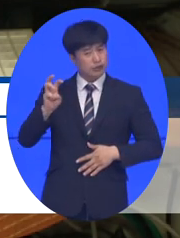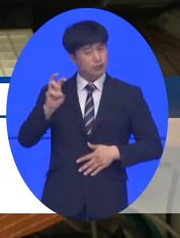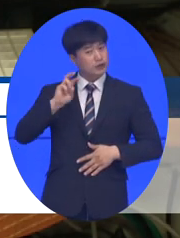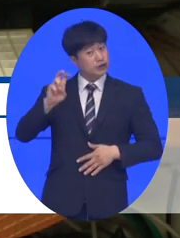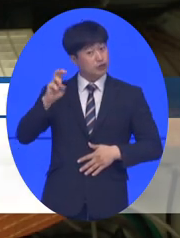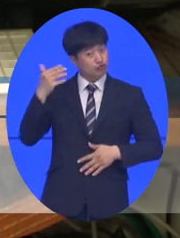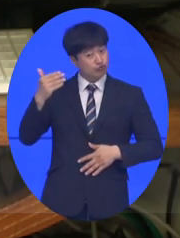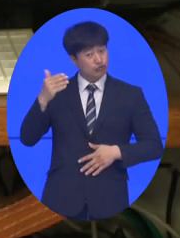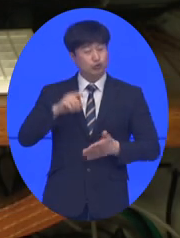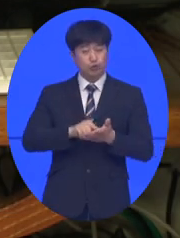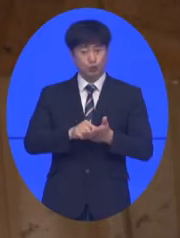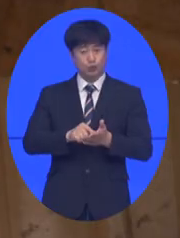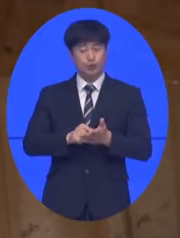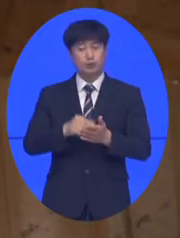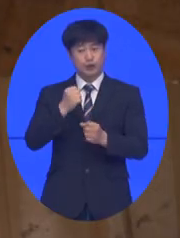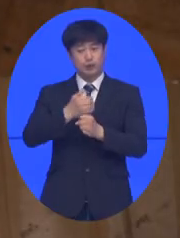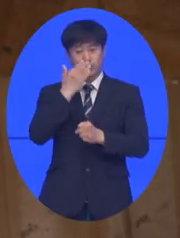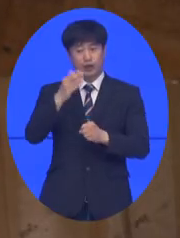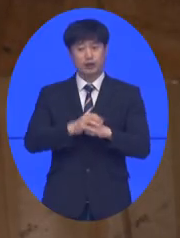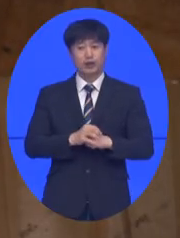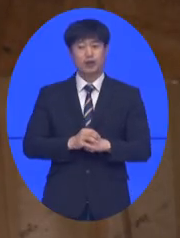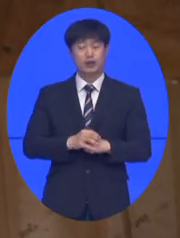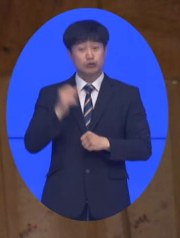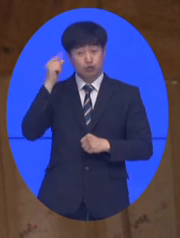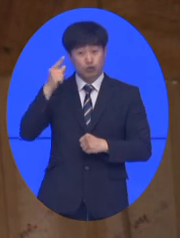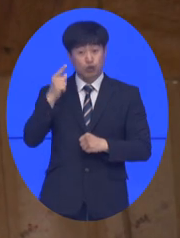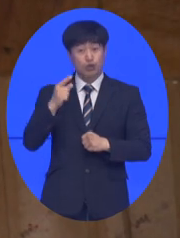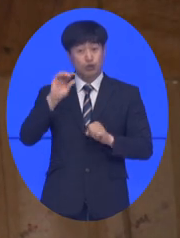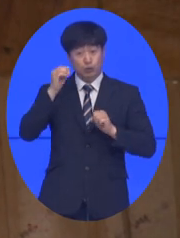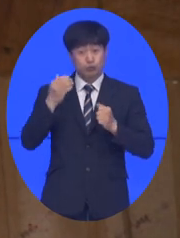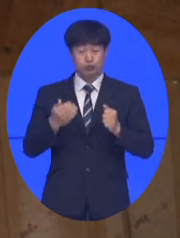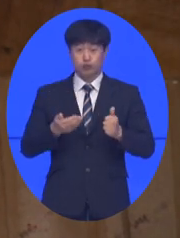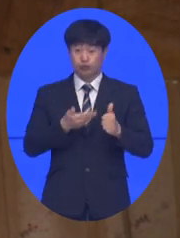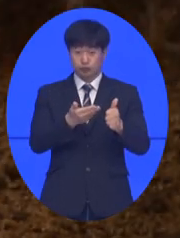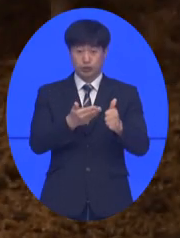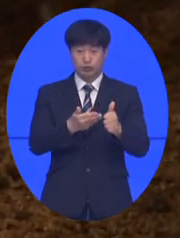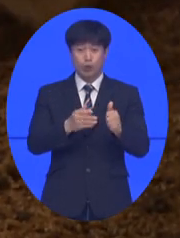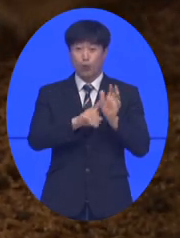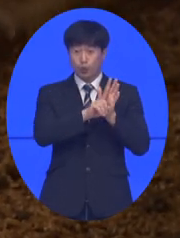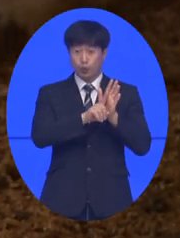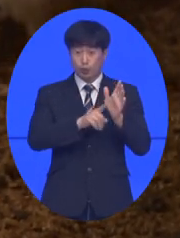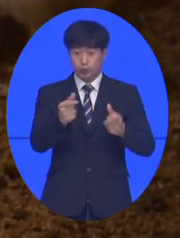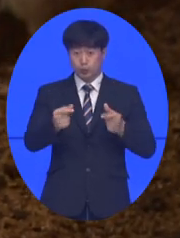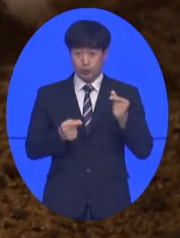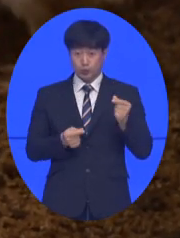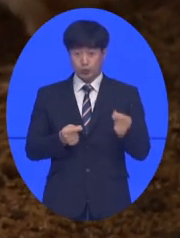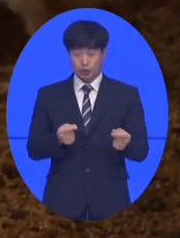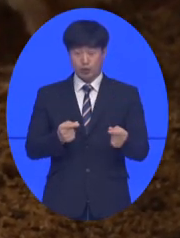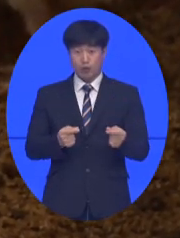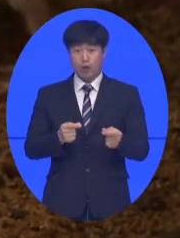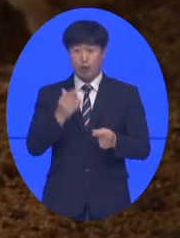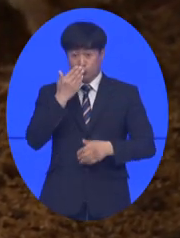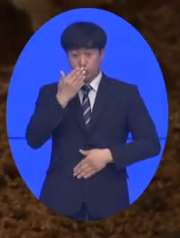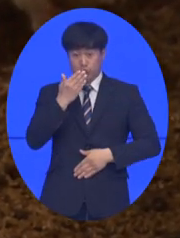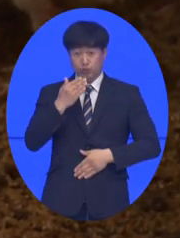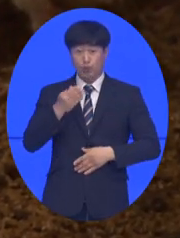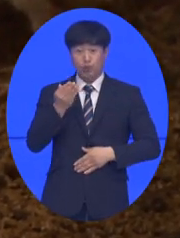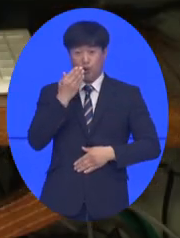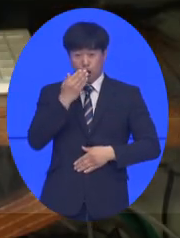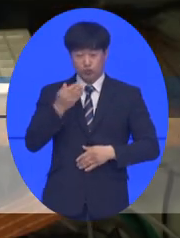정도 출하를 하니까. 스마트 축사는 개사 온습도 조절은 물론 자동화된 급이급수 시스템도